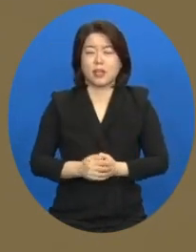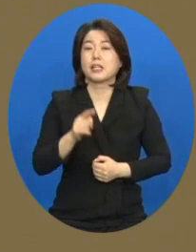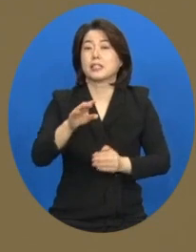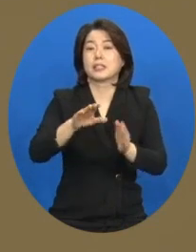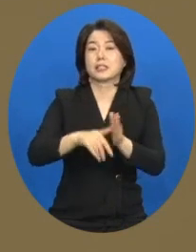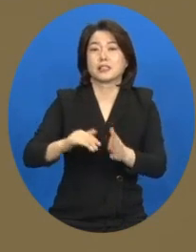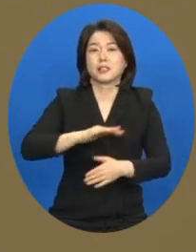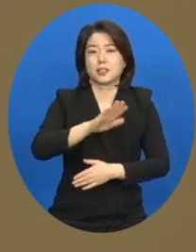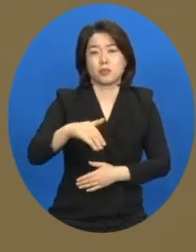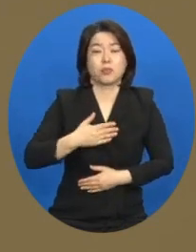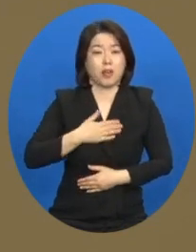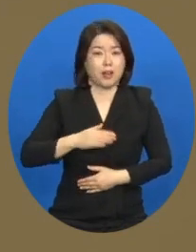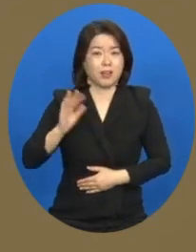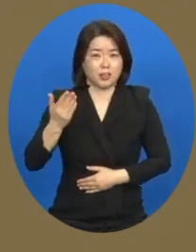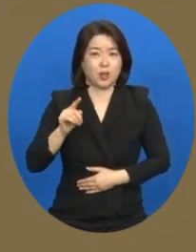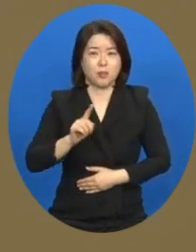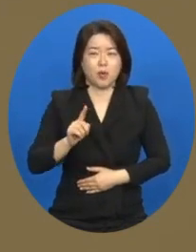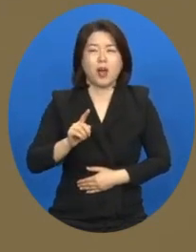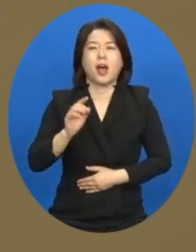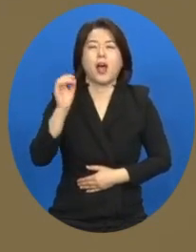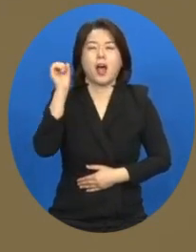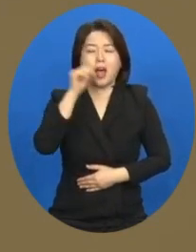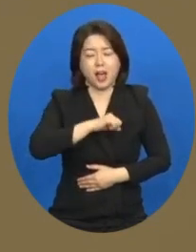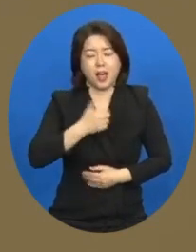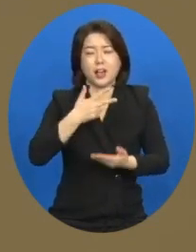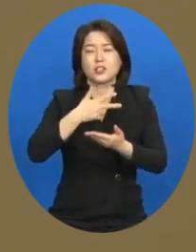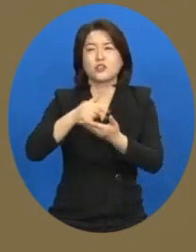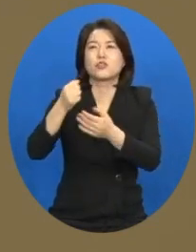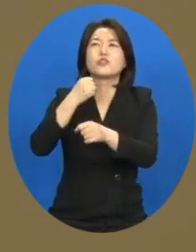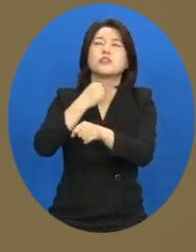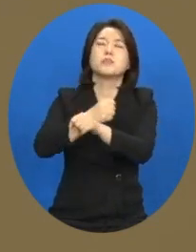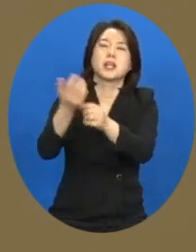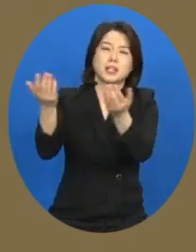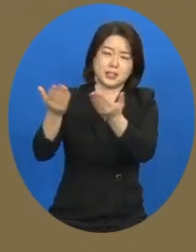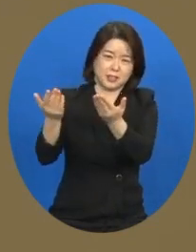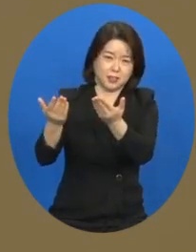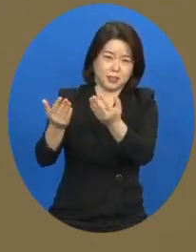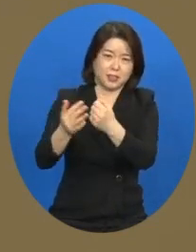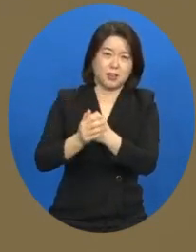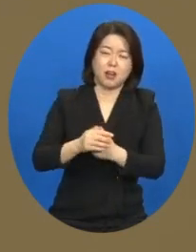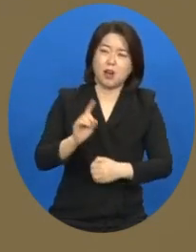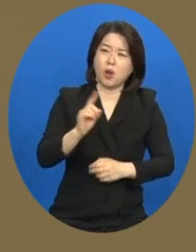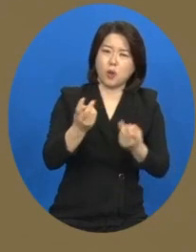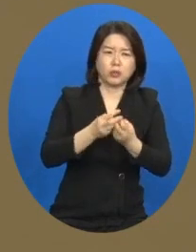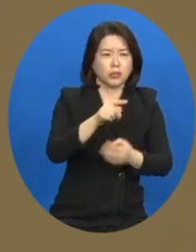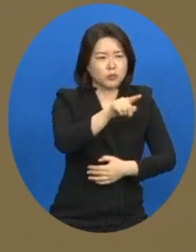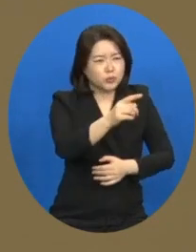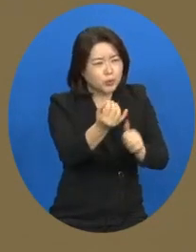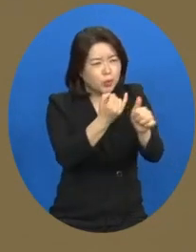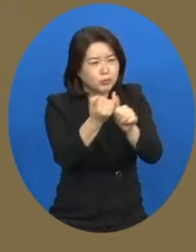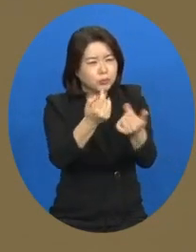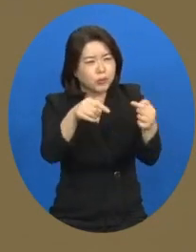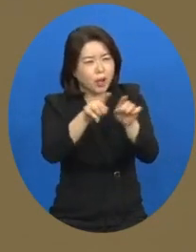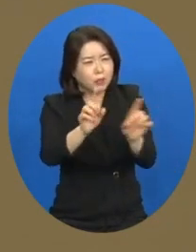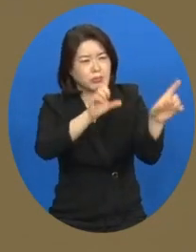그때 우리가 알게 돼요. 주님이 하셨구나. 주님이 하셨어요. 어떻게 저 부부가 같이 살 수